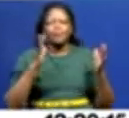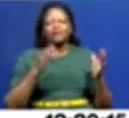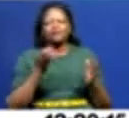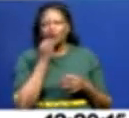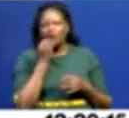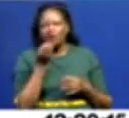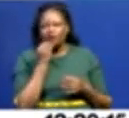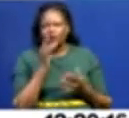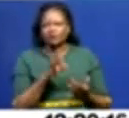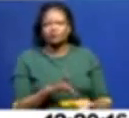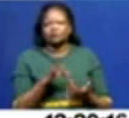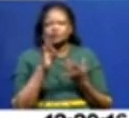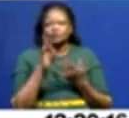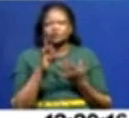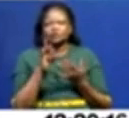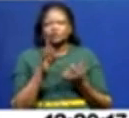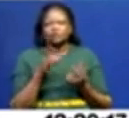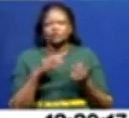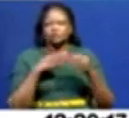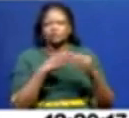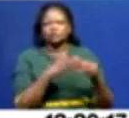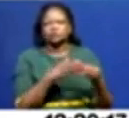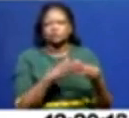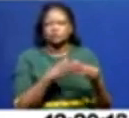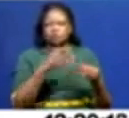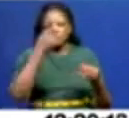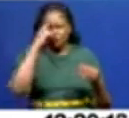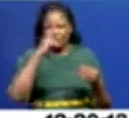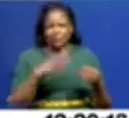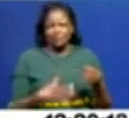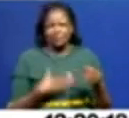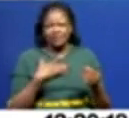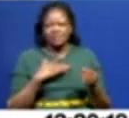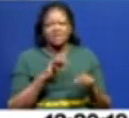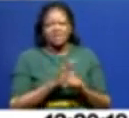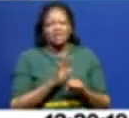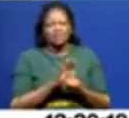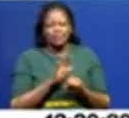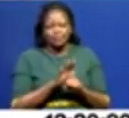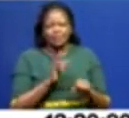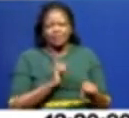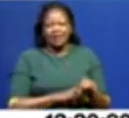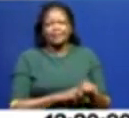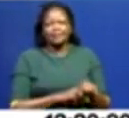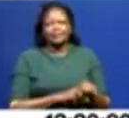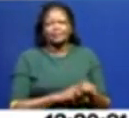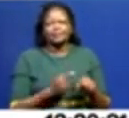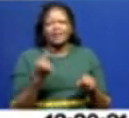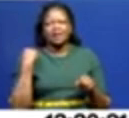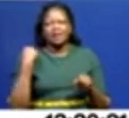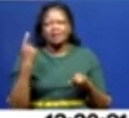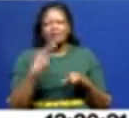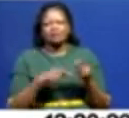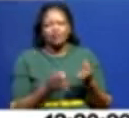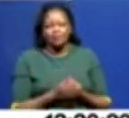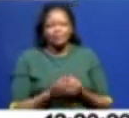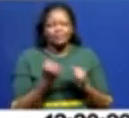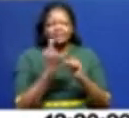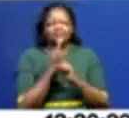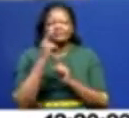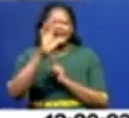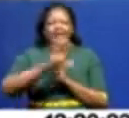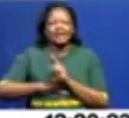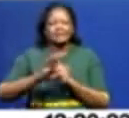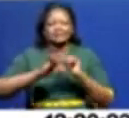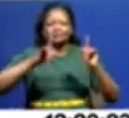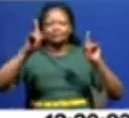vya kipekee ikiongoza kwa kutembelewa zaidi. Takwimu kutoka majukwaa kadhaa ya